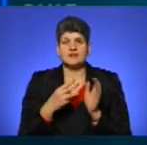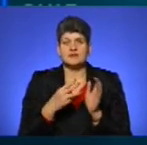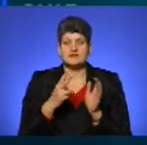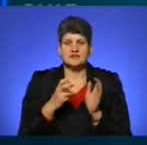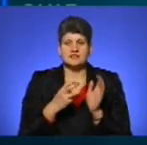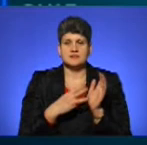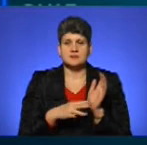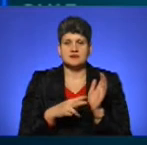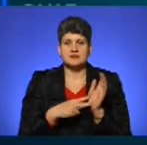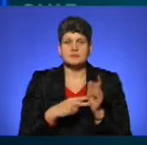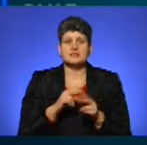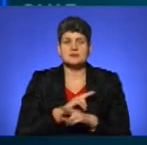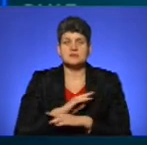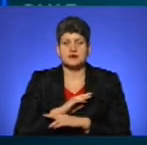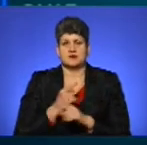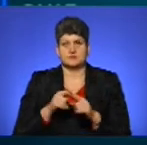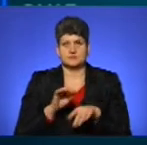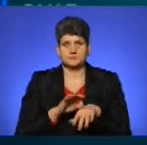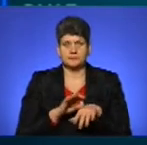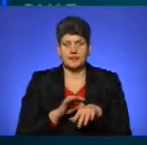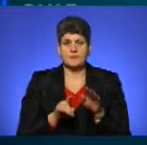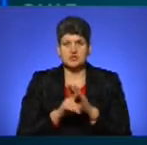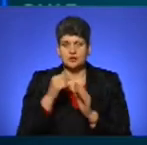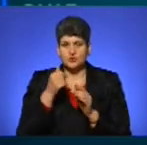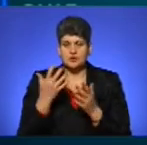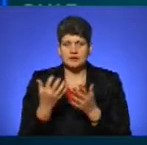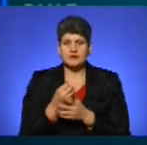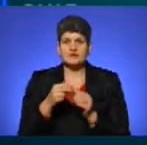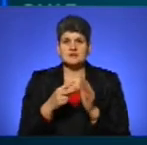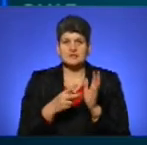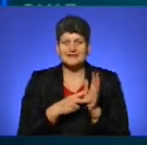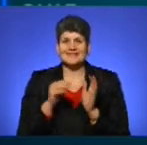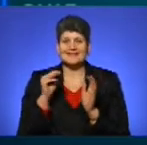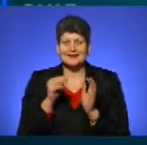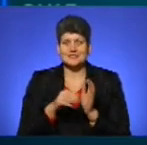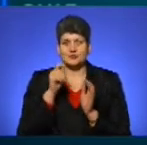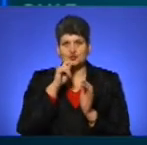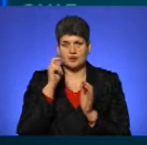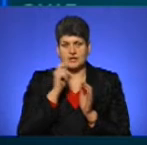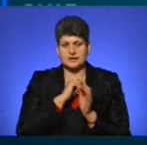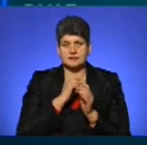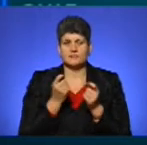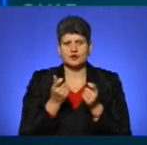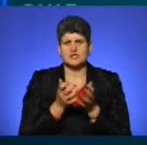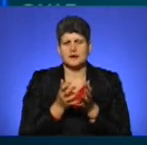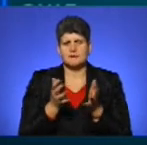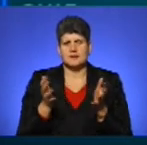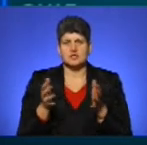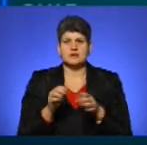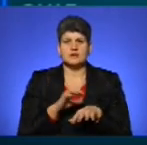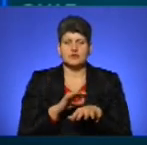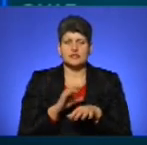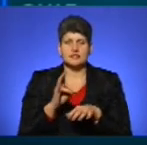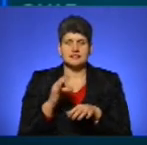від цієї недуги. Від початку року ВІЛ виявлено майже у 17 тисяч українців, трохи більше 7 тисяч громадян захворіли на СНІД